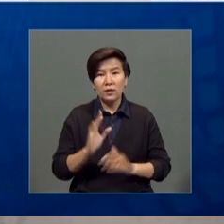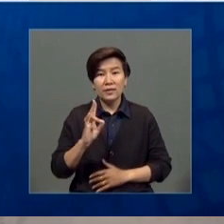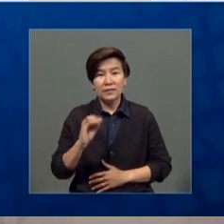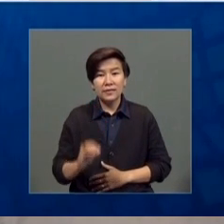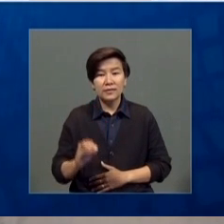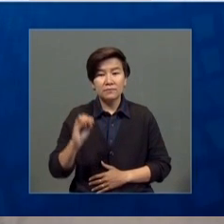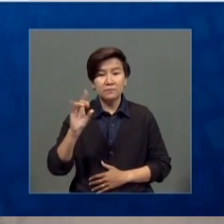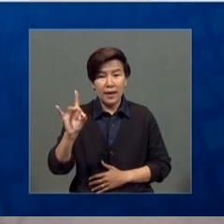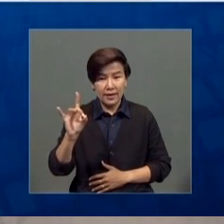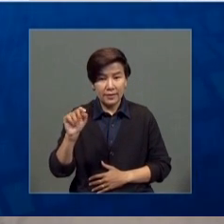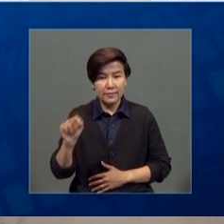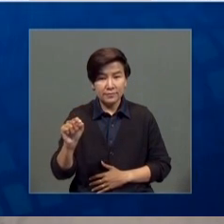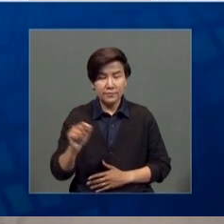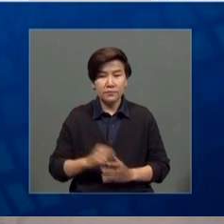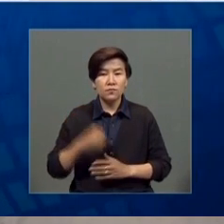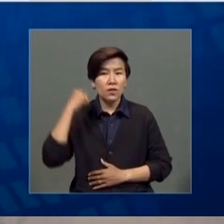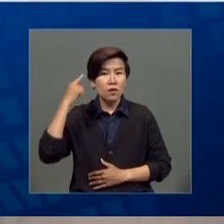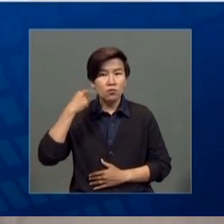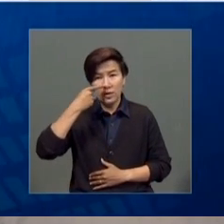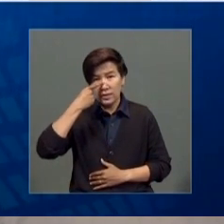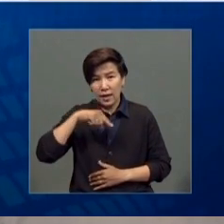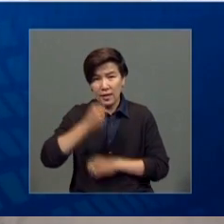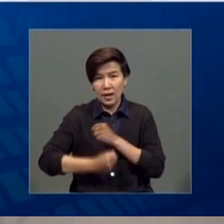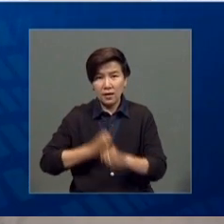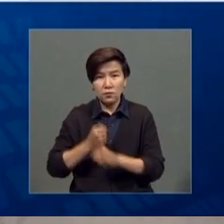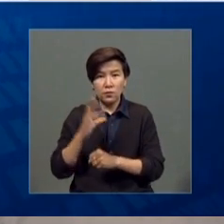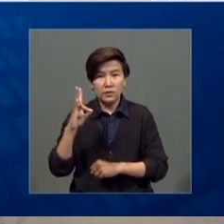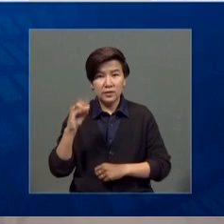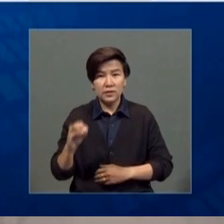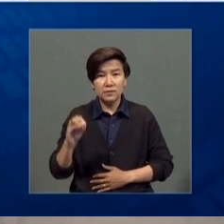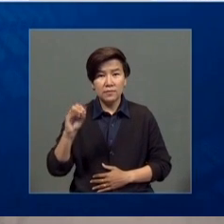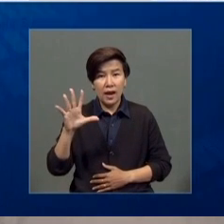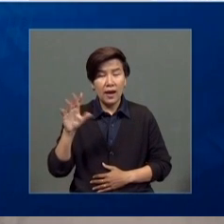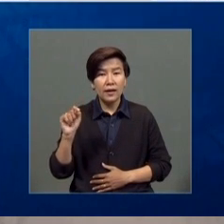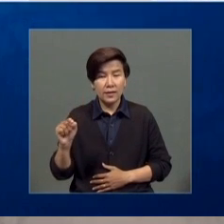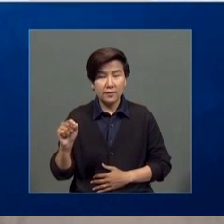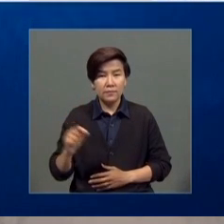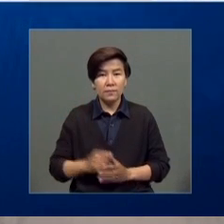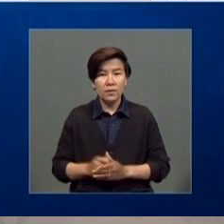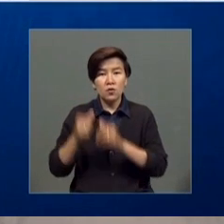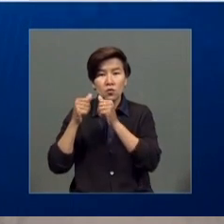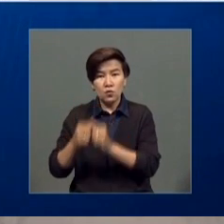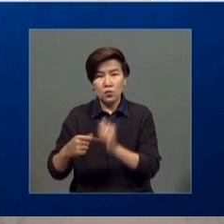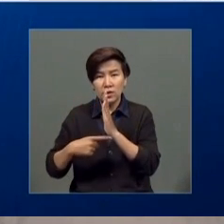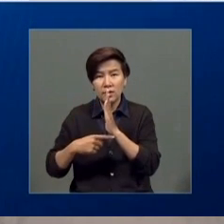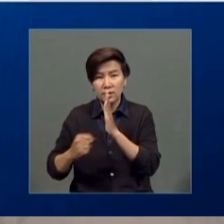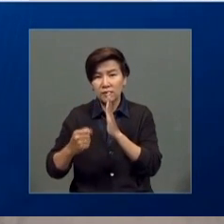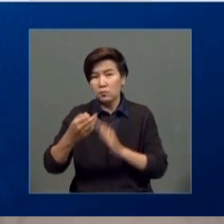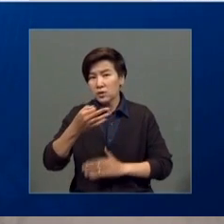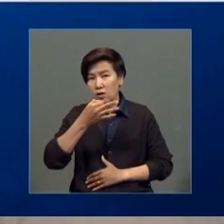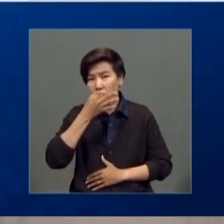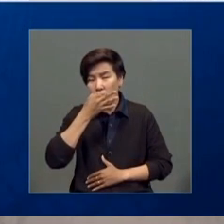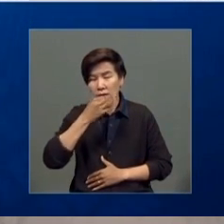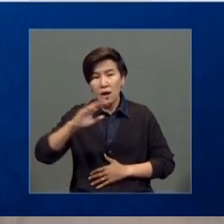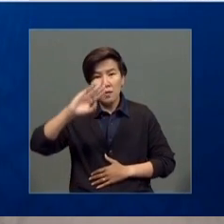มกราคมไปตรวจเจอเชื้อโควิด-19 เพราะเป็นผู้สัมผัสกับผู้ป่วยก่อนหน้านี้ก็คือสามีวัน